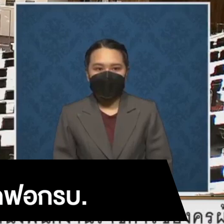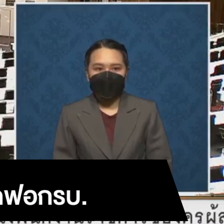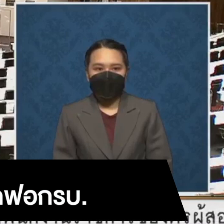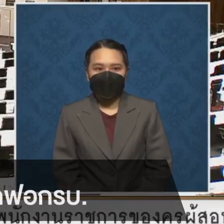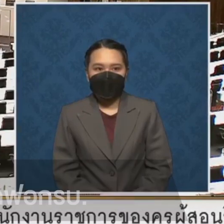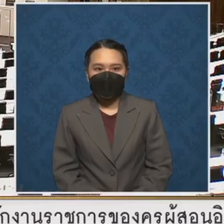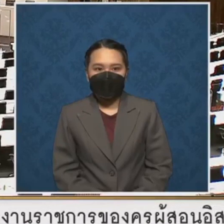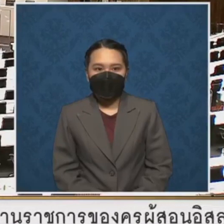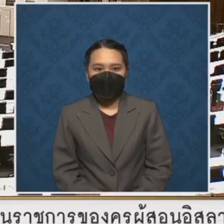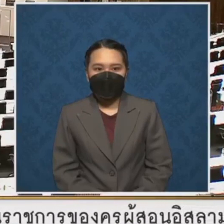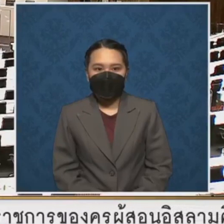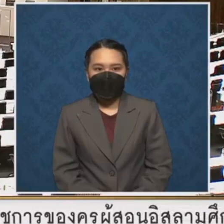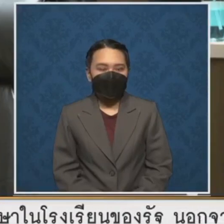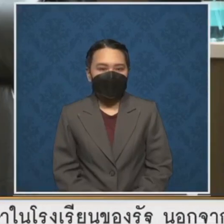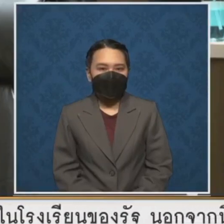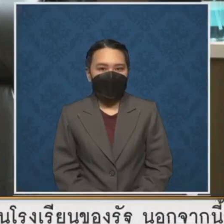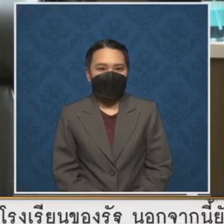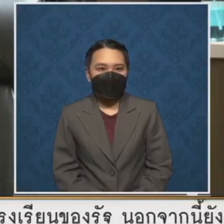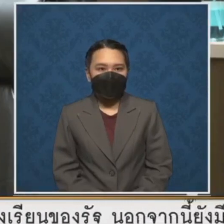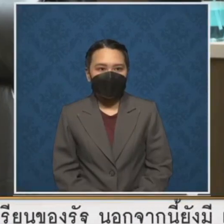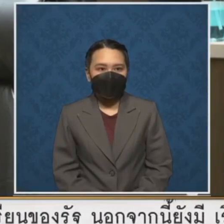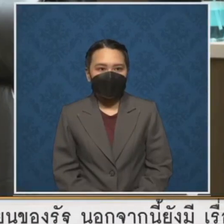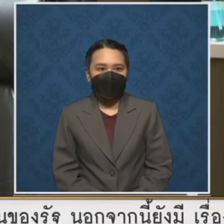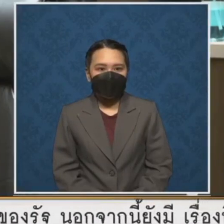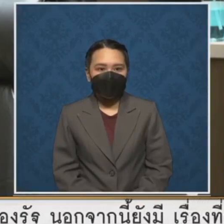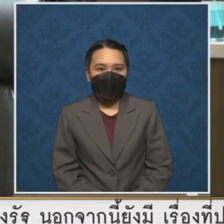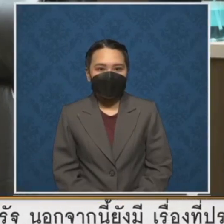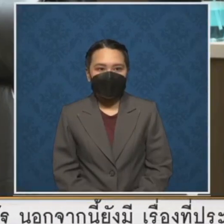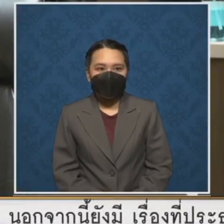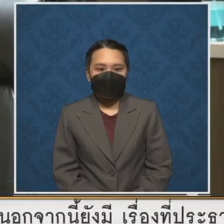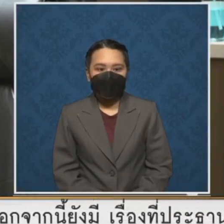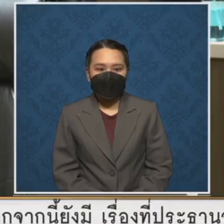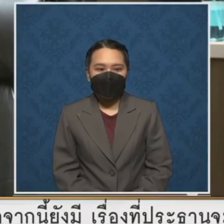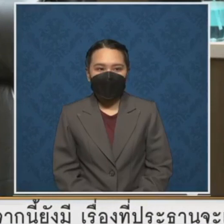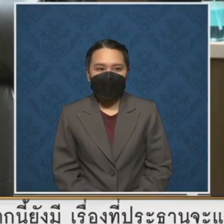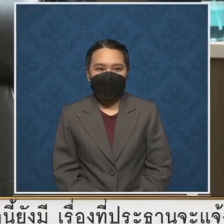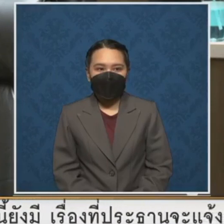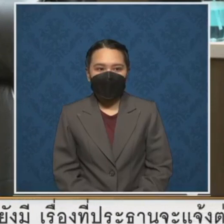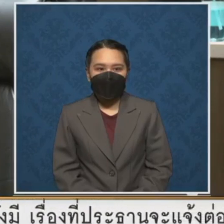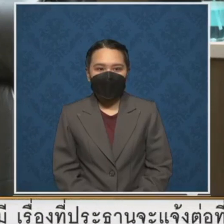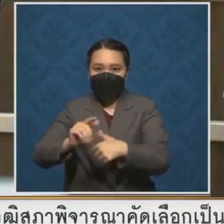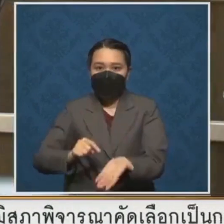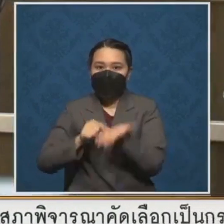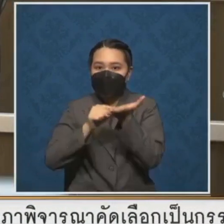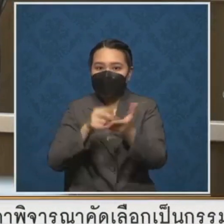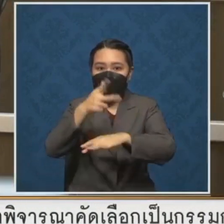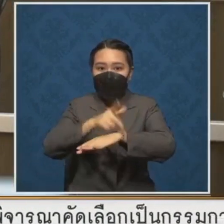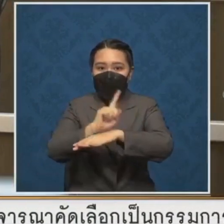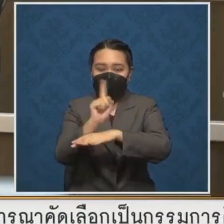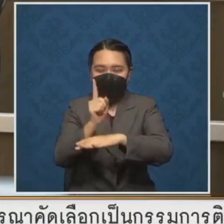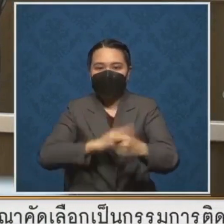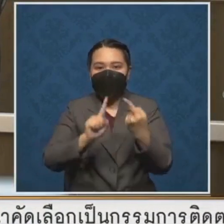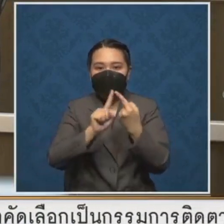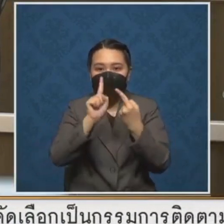นตรีเป็นรายบุคคลแบบไม่ลงมติในวันที่23พฤศจิกายนนี้โดยนำประเด็นปัญหาต่างๆที่เกิดขึ้น